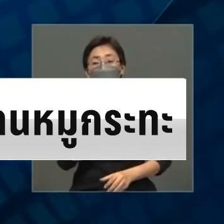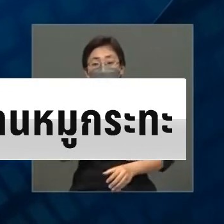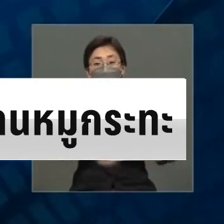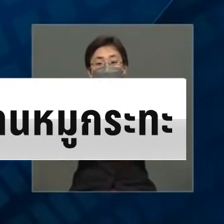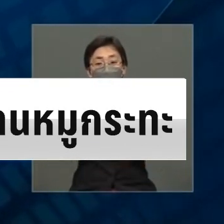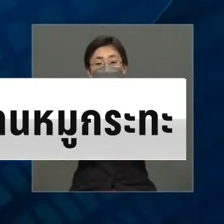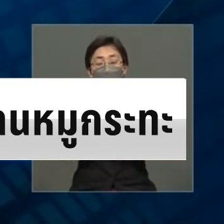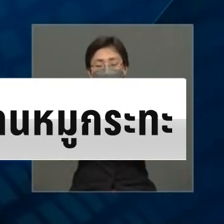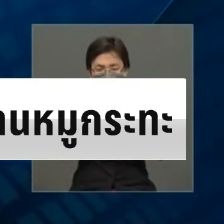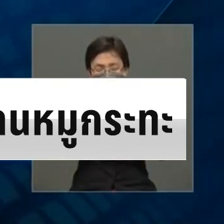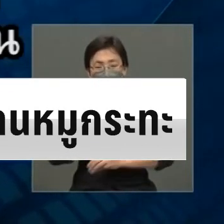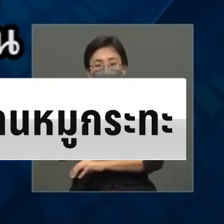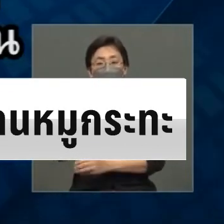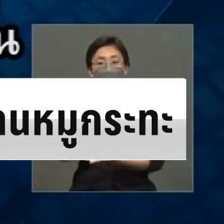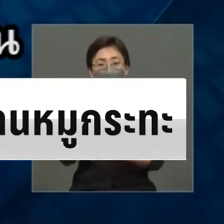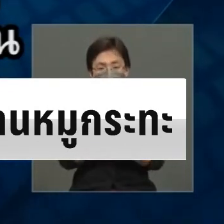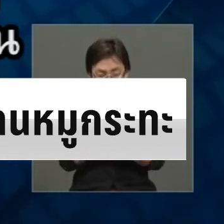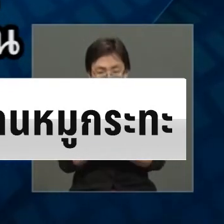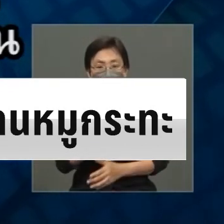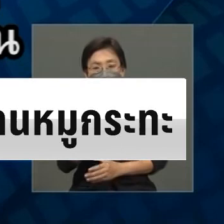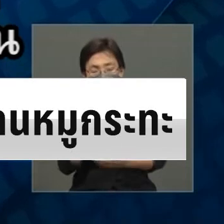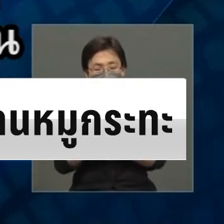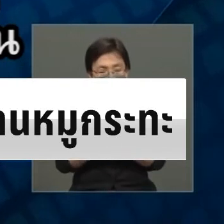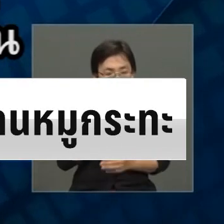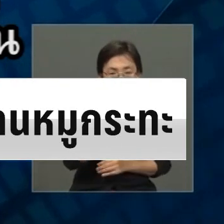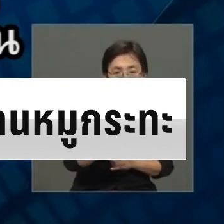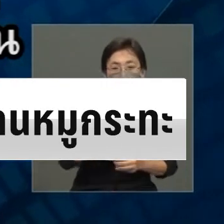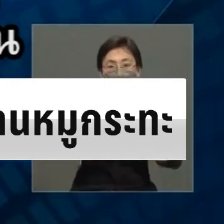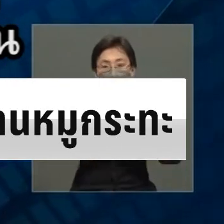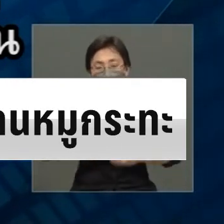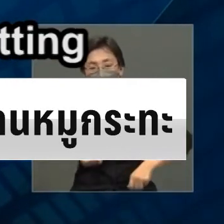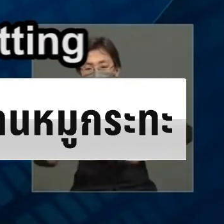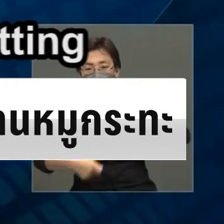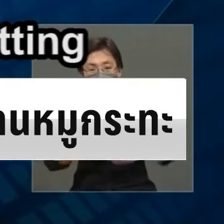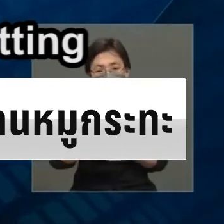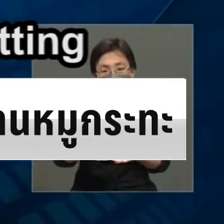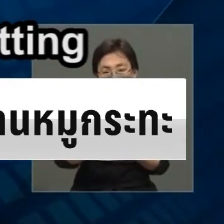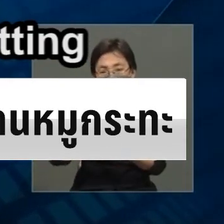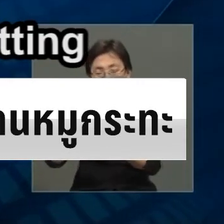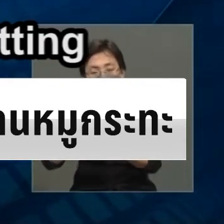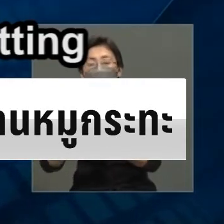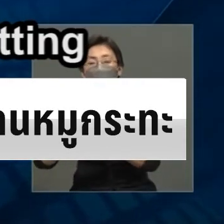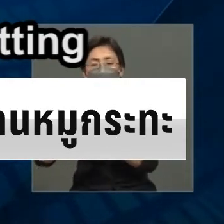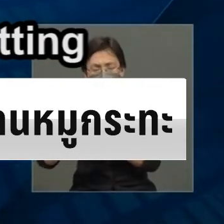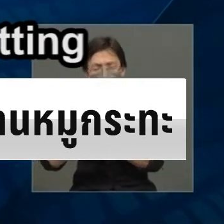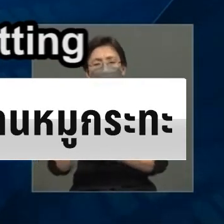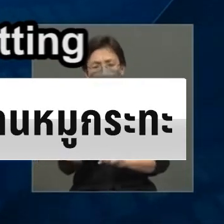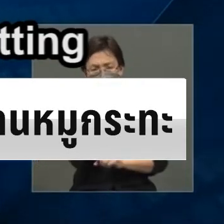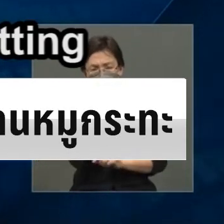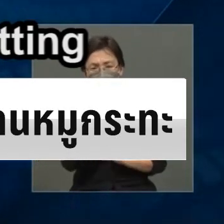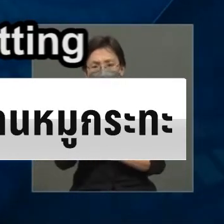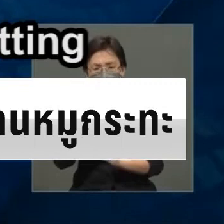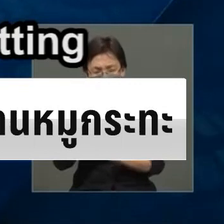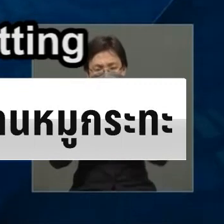เนื่องจากว่าในวันหยุดนะคะก็อาจจะต้องมีการจับจ่ายใช้สอยที่ตลาดมากขึ้นนะคะก็ขอให้ก็ยังคงเคร่ง